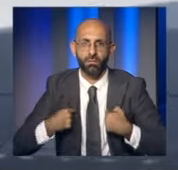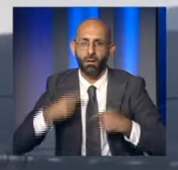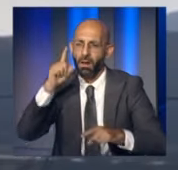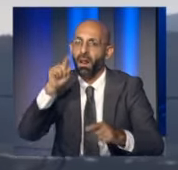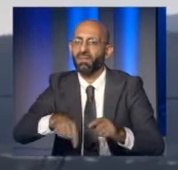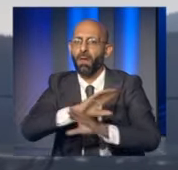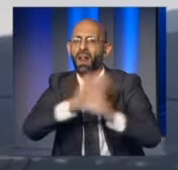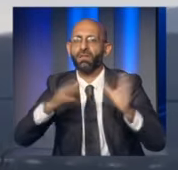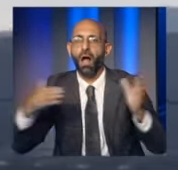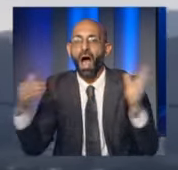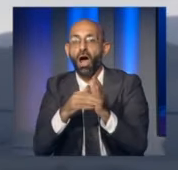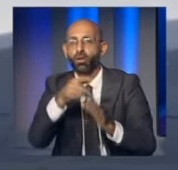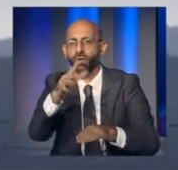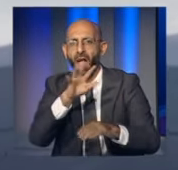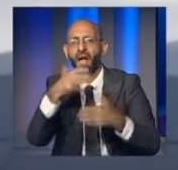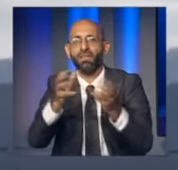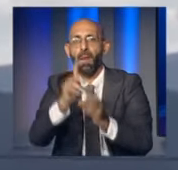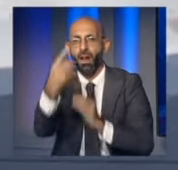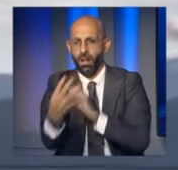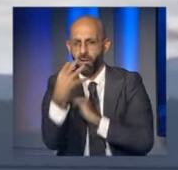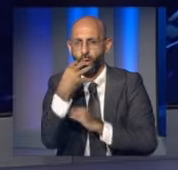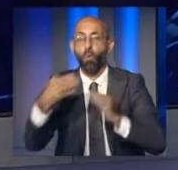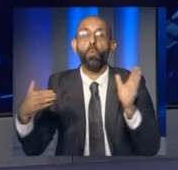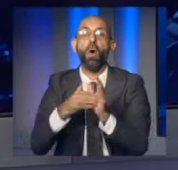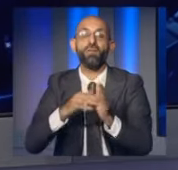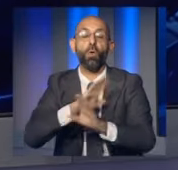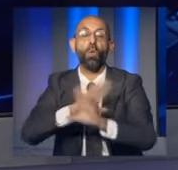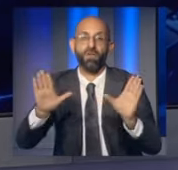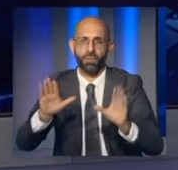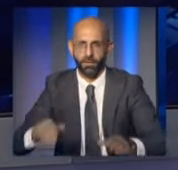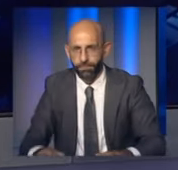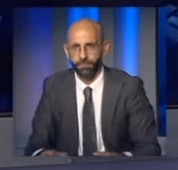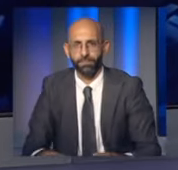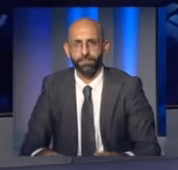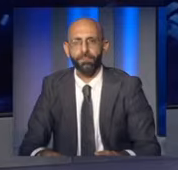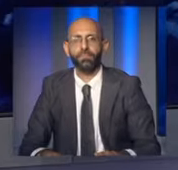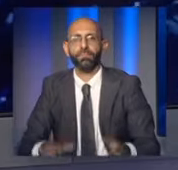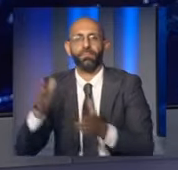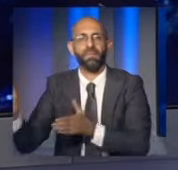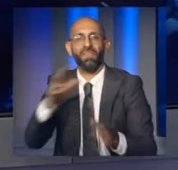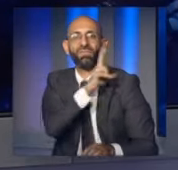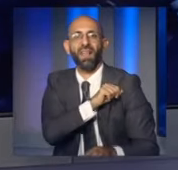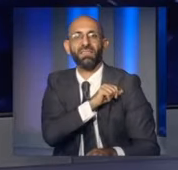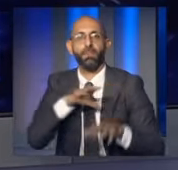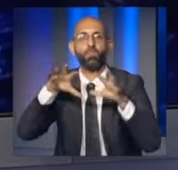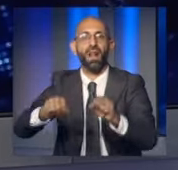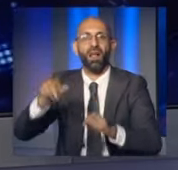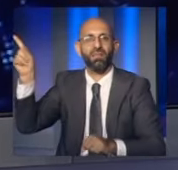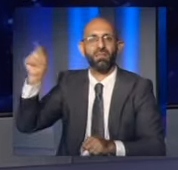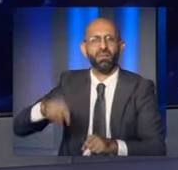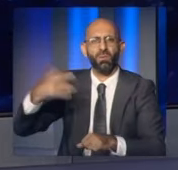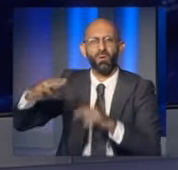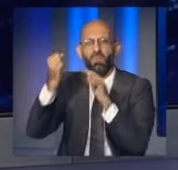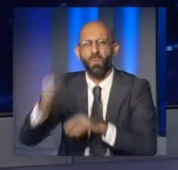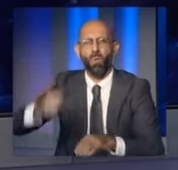الله والدخول برا إلى جنوب لبنان إذا لم يستجب الحزب بحسب تعبيره. وإلى فلسطين المحتلة، قصف